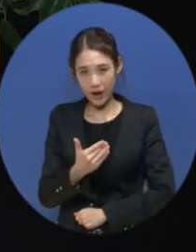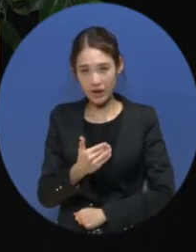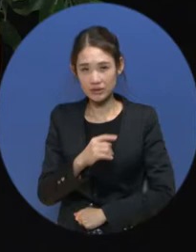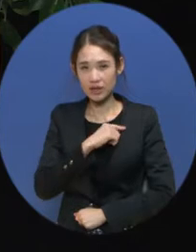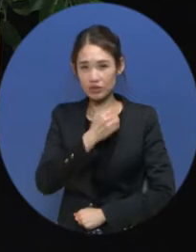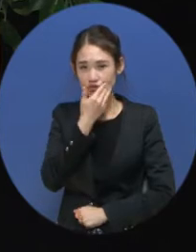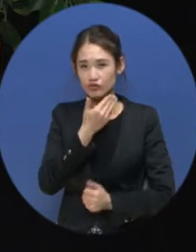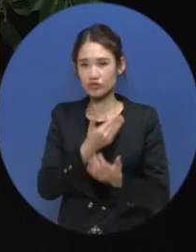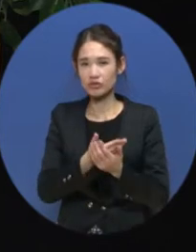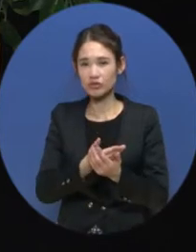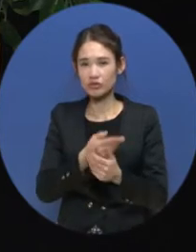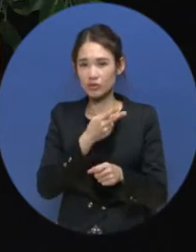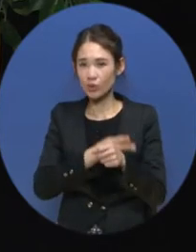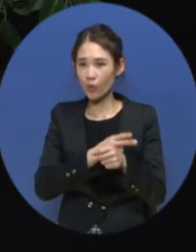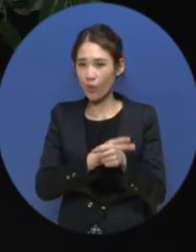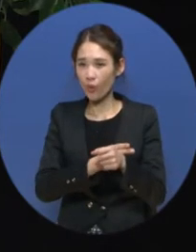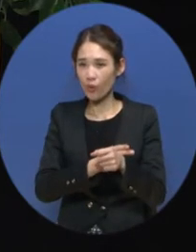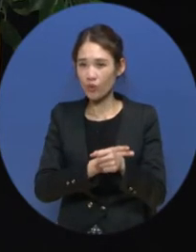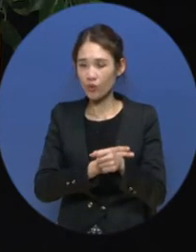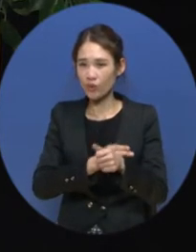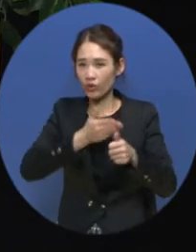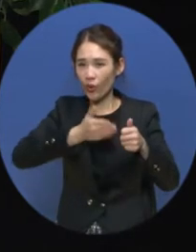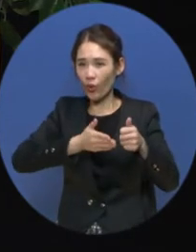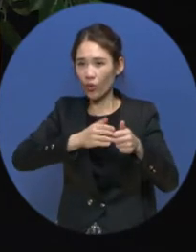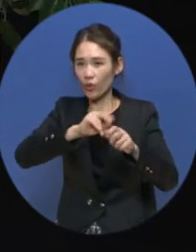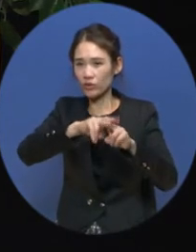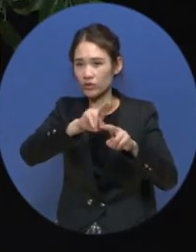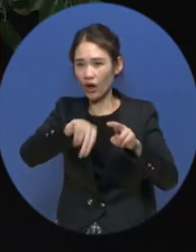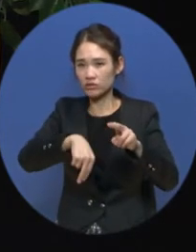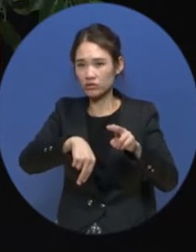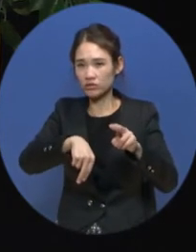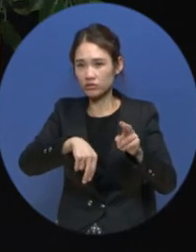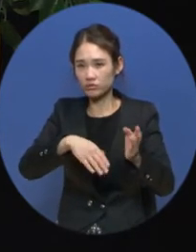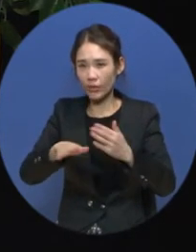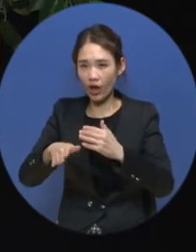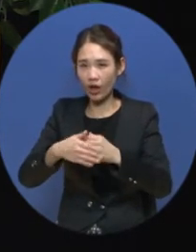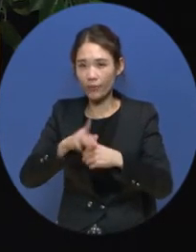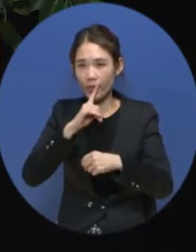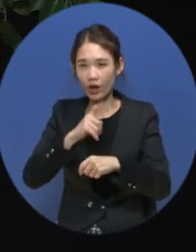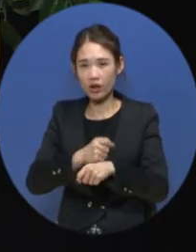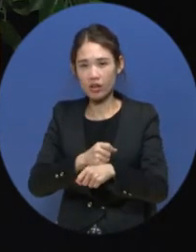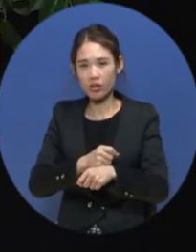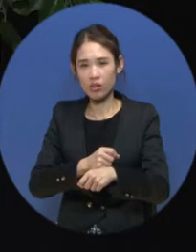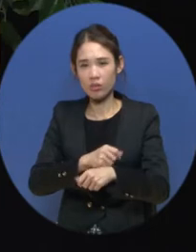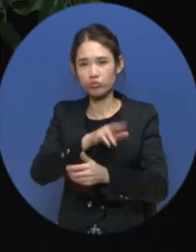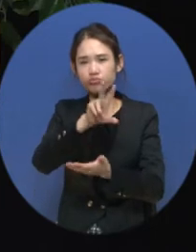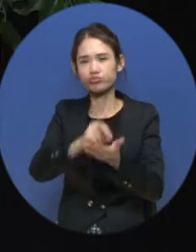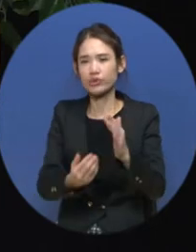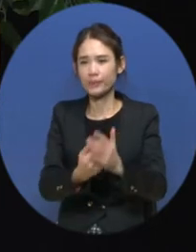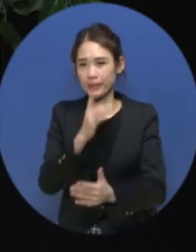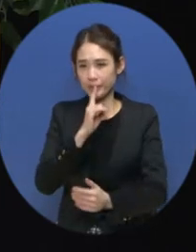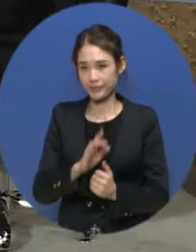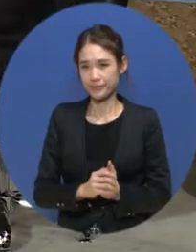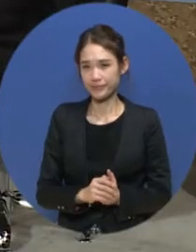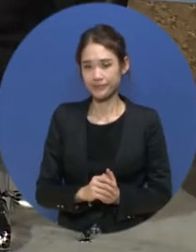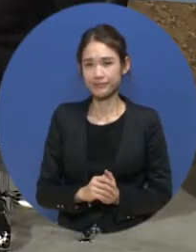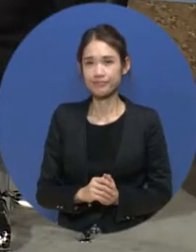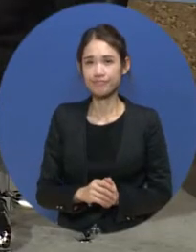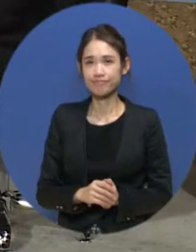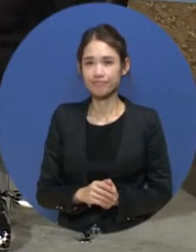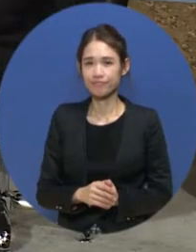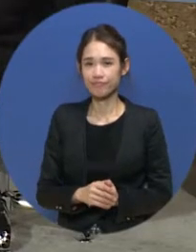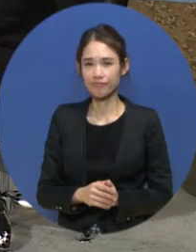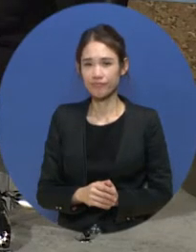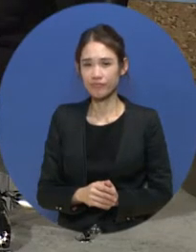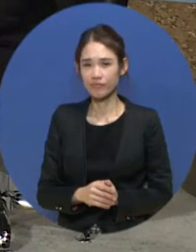중요한 건 그거잖아요. 교사를 공고사직을 시켜야 되는 상황인데 그런 문제가 발생한다라는 거죠. 예.